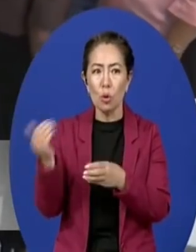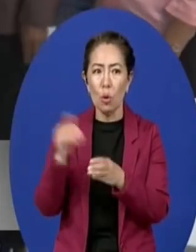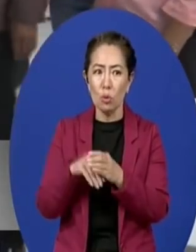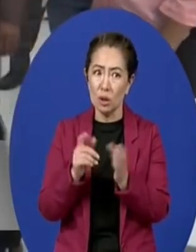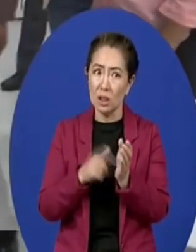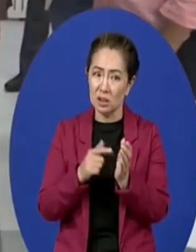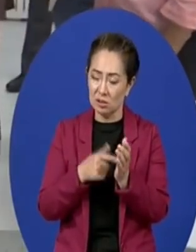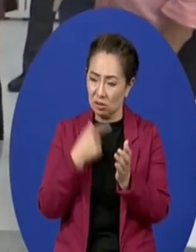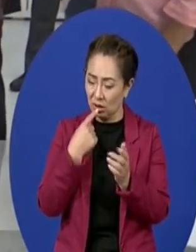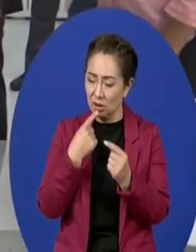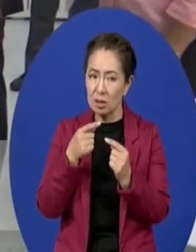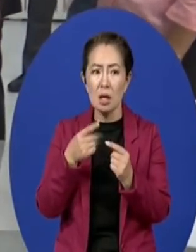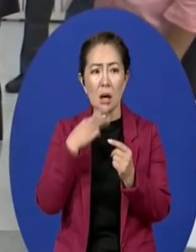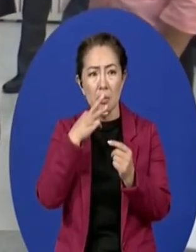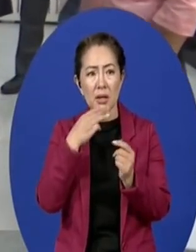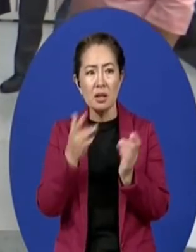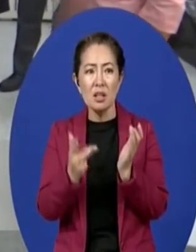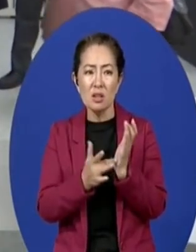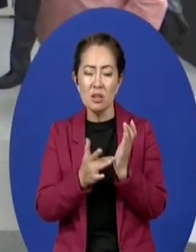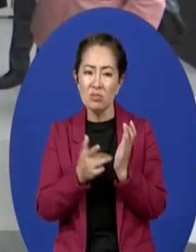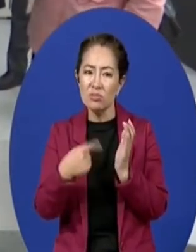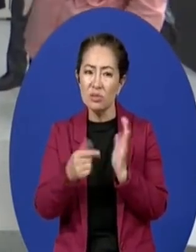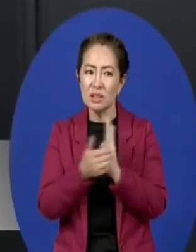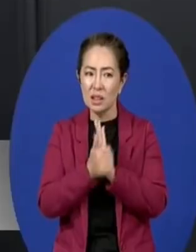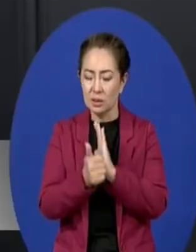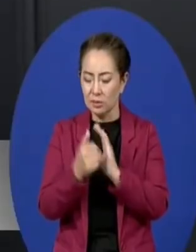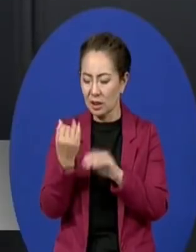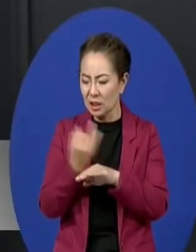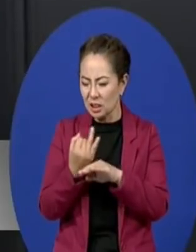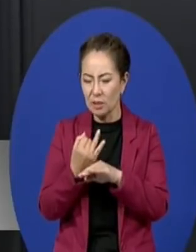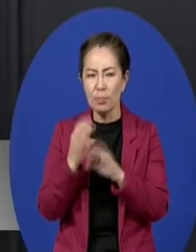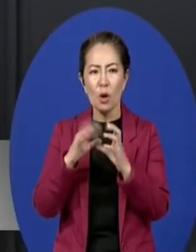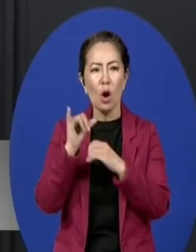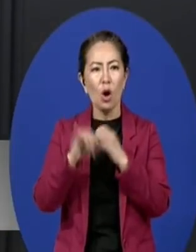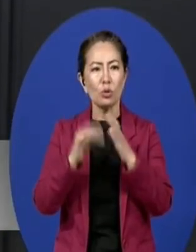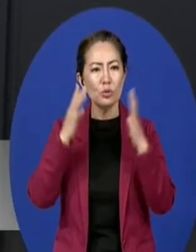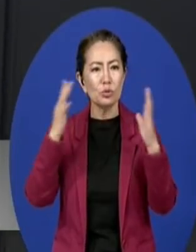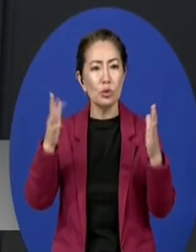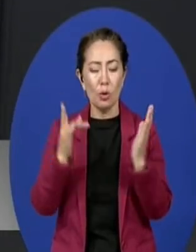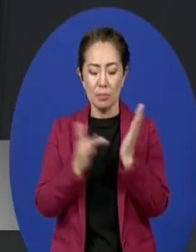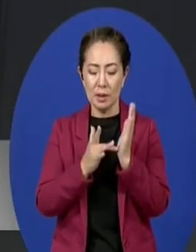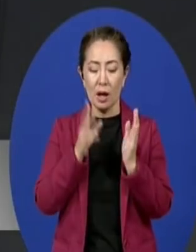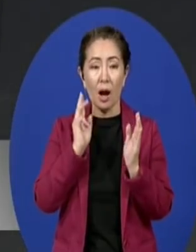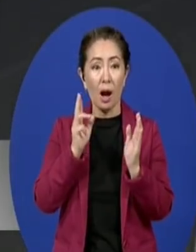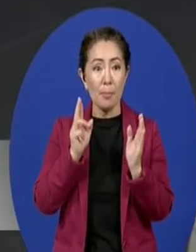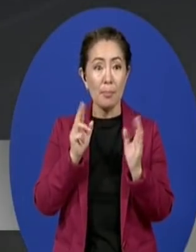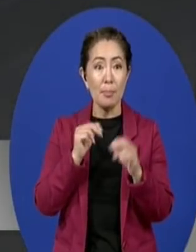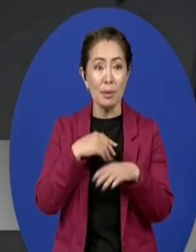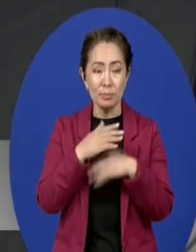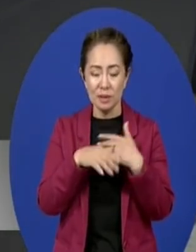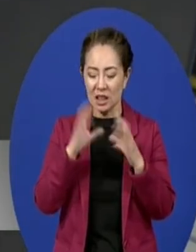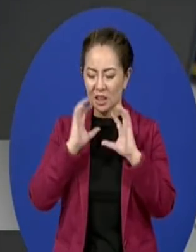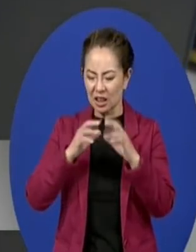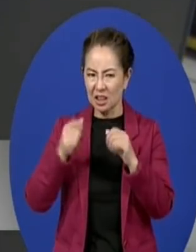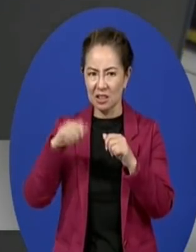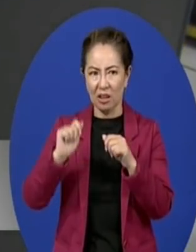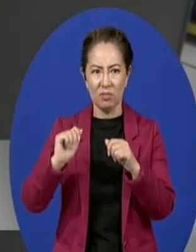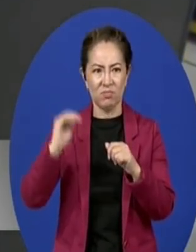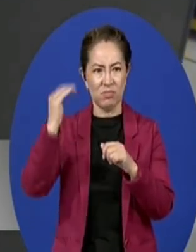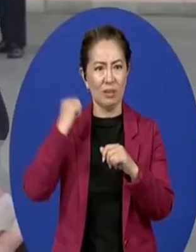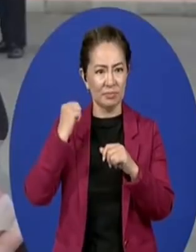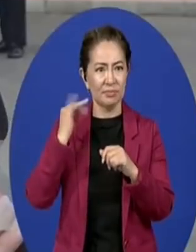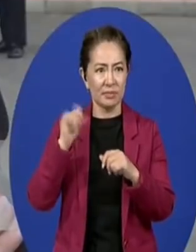хэлж байлаа. Учир нь мэдээллийн технологийн чадварлаг инженерүүд ихэвчлэн олон улсын томоохон технологийн компаниудад дэлхийн хэмжээний цалин хөлс авч ажилладаг